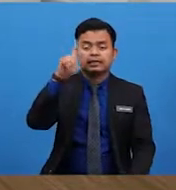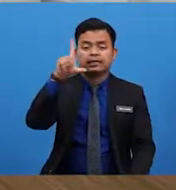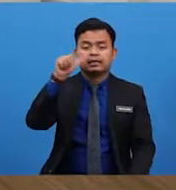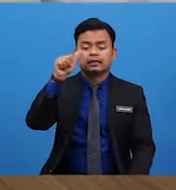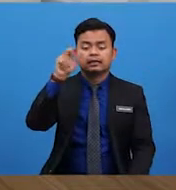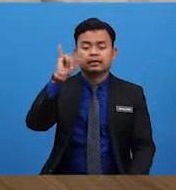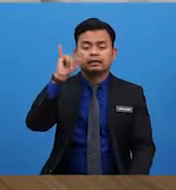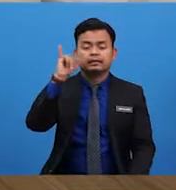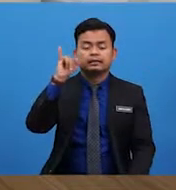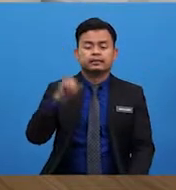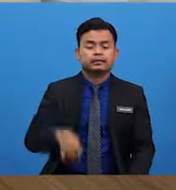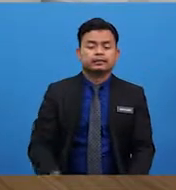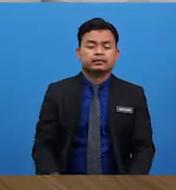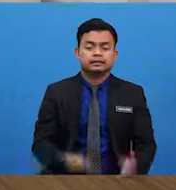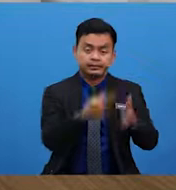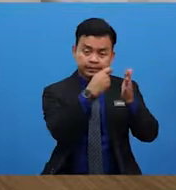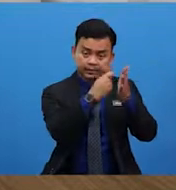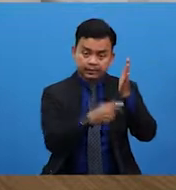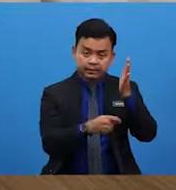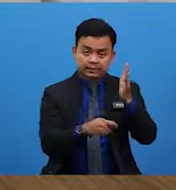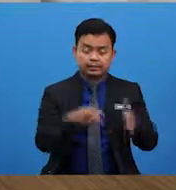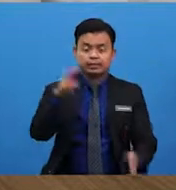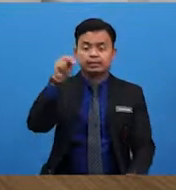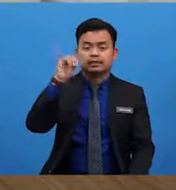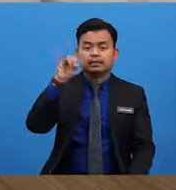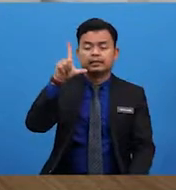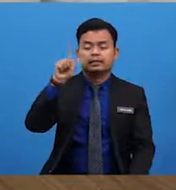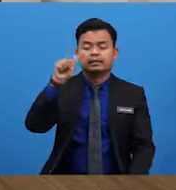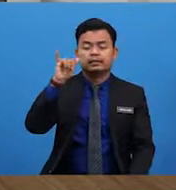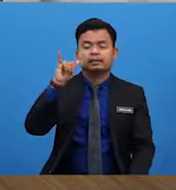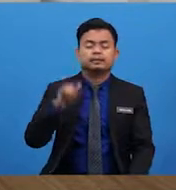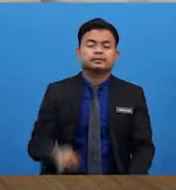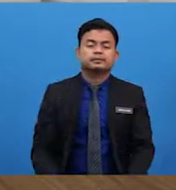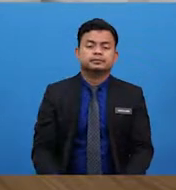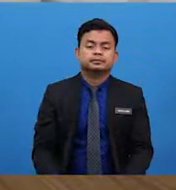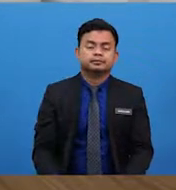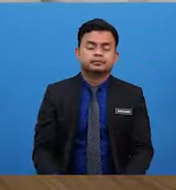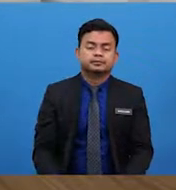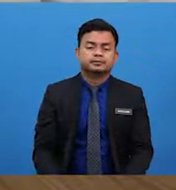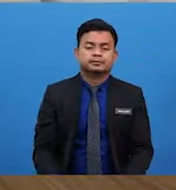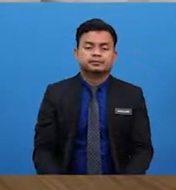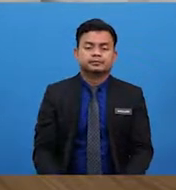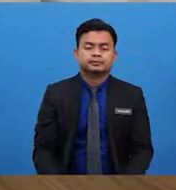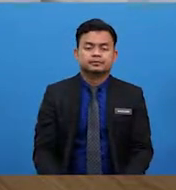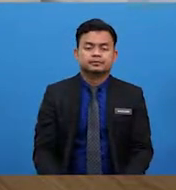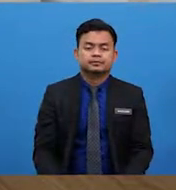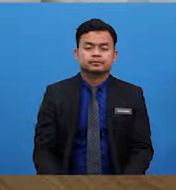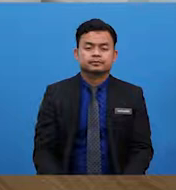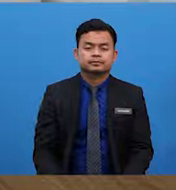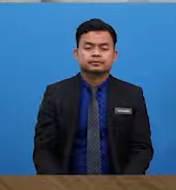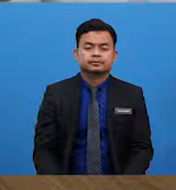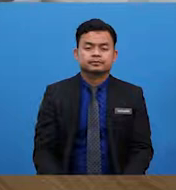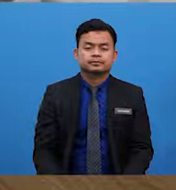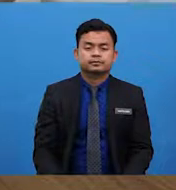duit ke nilai gue pakai Chandra hari ini dia semakin cantik mati Omegle hantaran make mahal